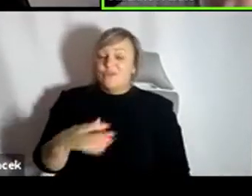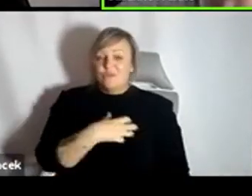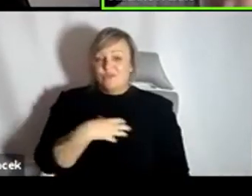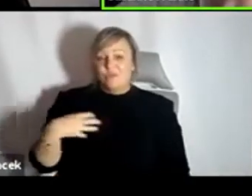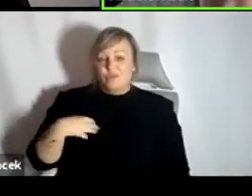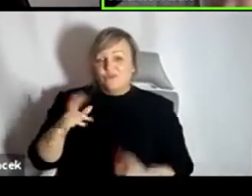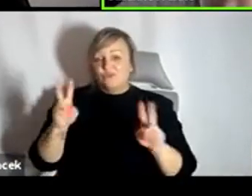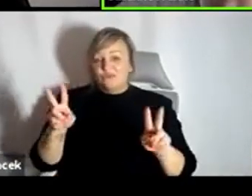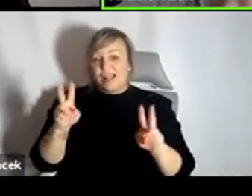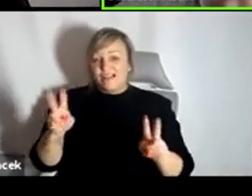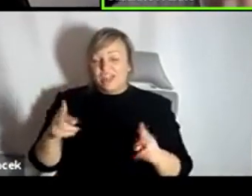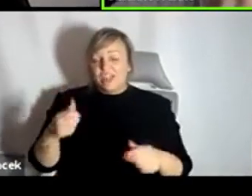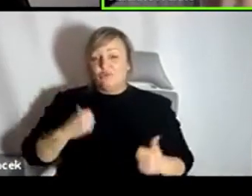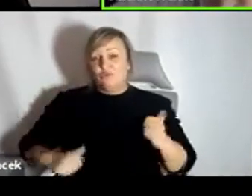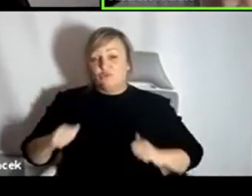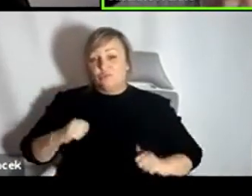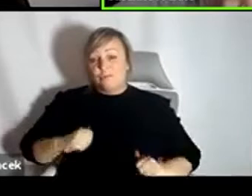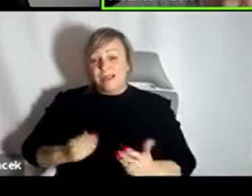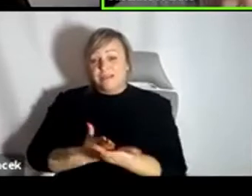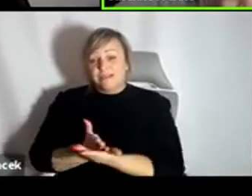Schmerz nachhaltig ist.